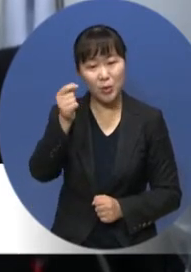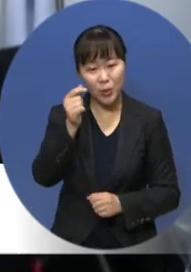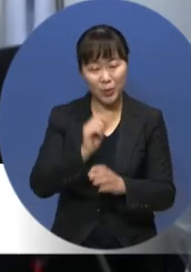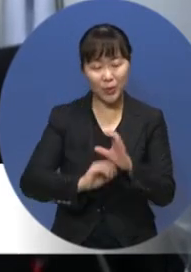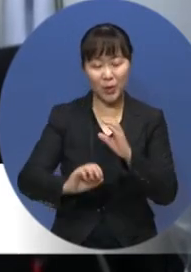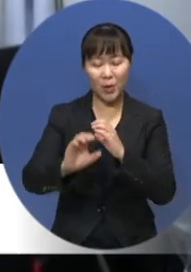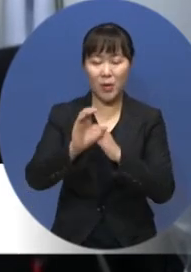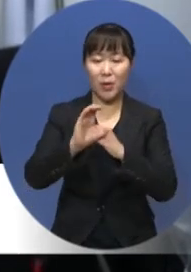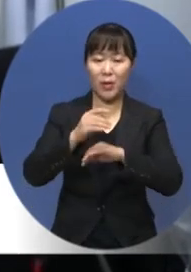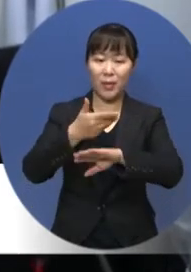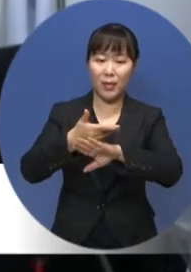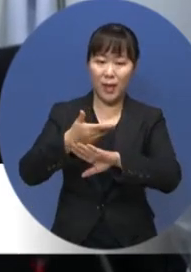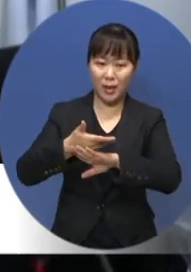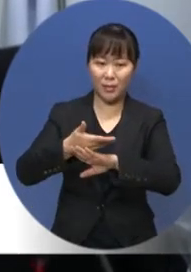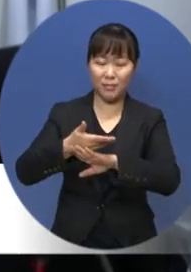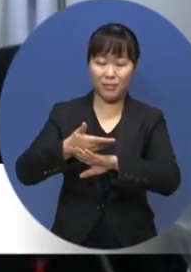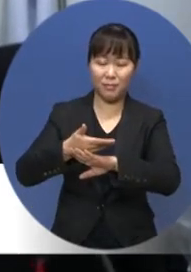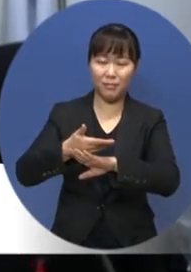더